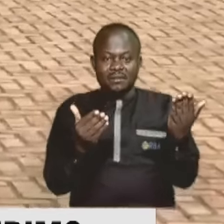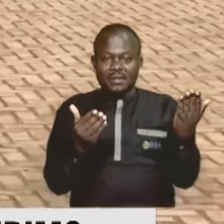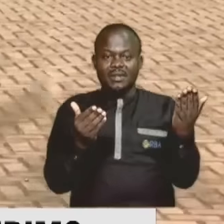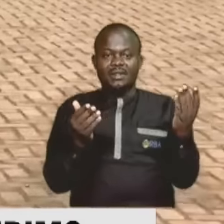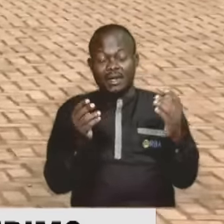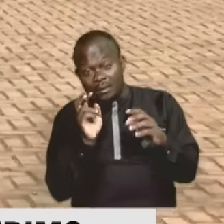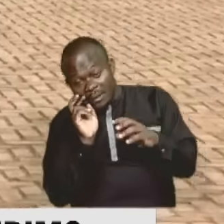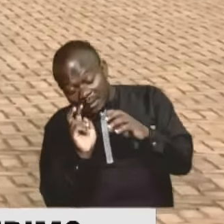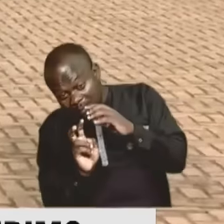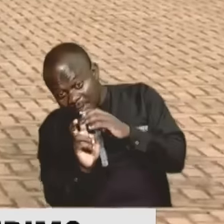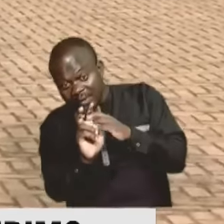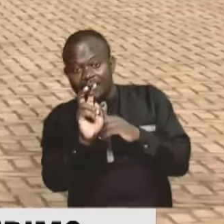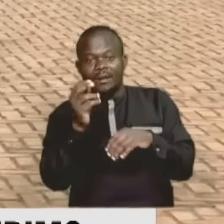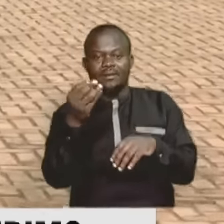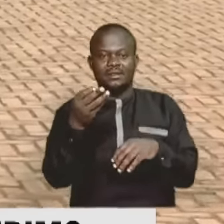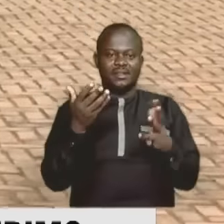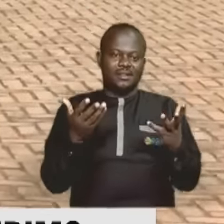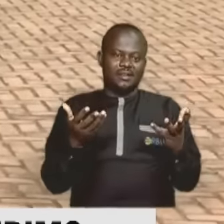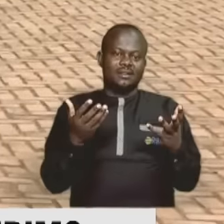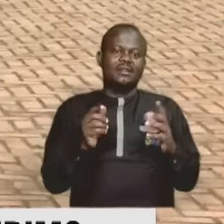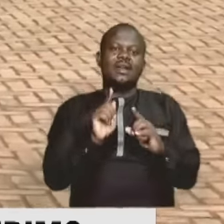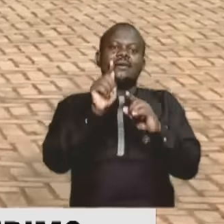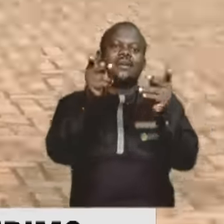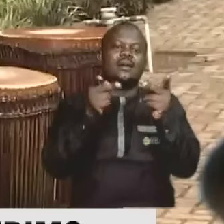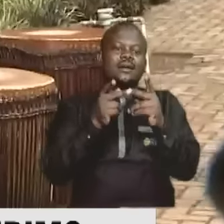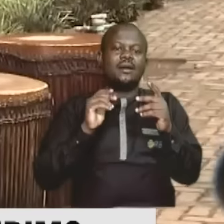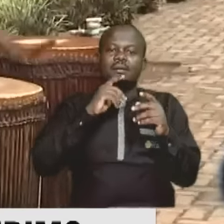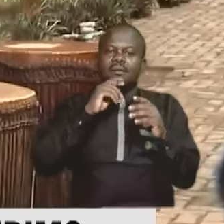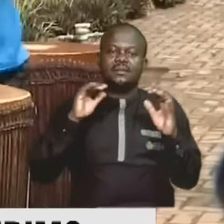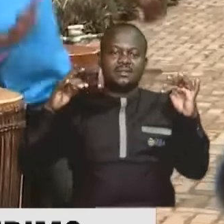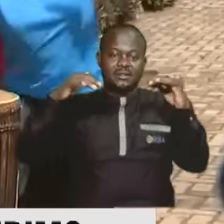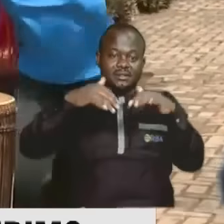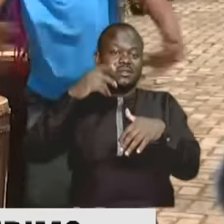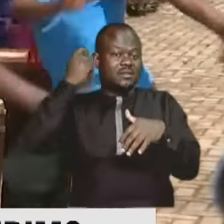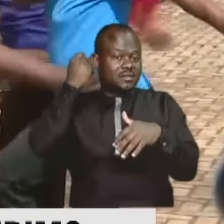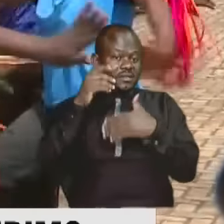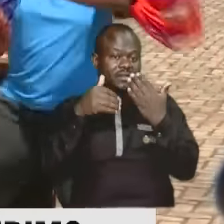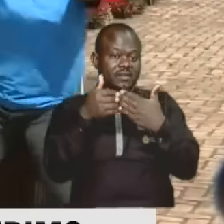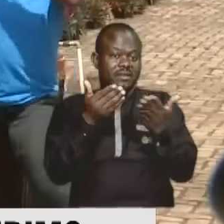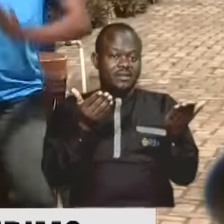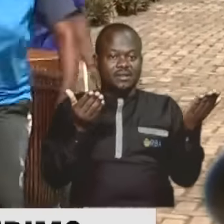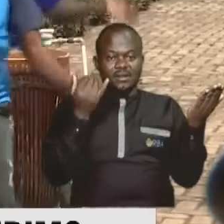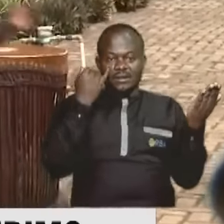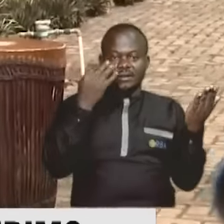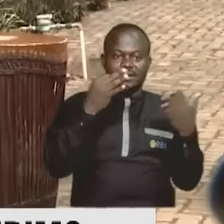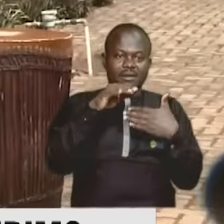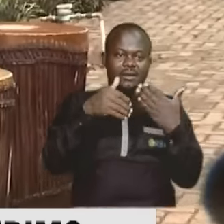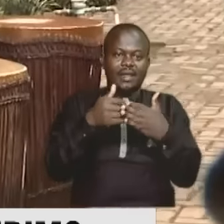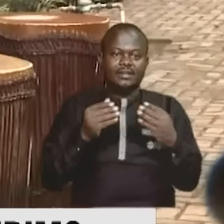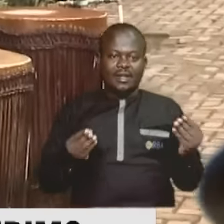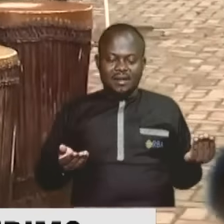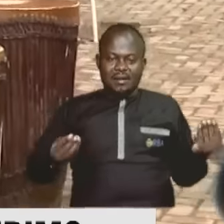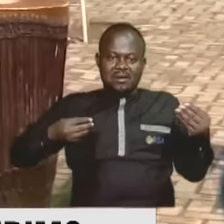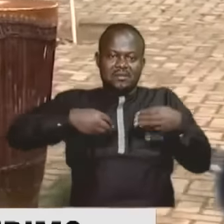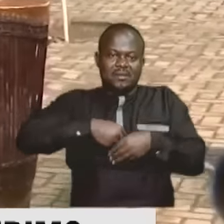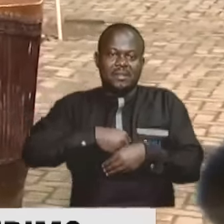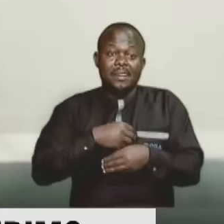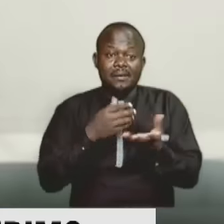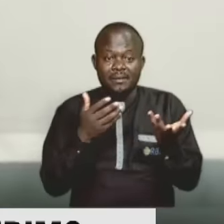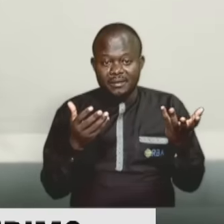yamurunguruka akamuzeyuka nta mugore ujya aho abagabo bateraniye icyo wumva icyo gihe nuko yabaga byambaye atikwije bamukorakora